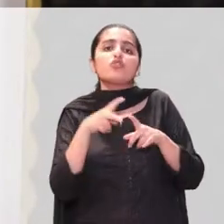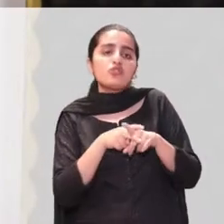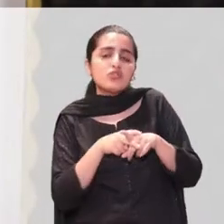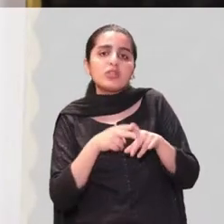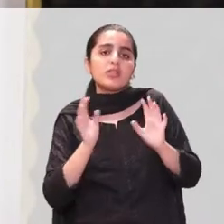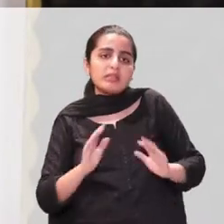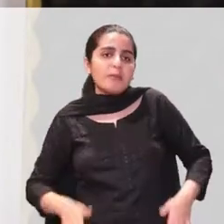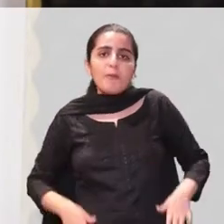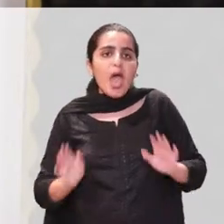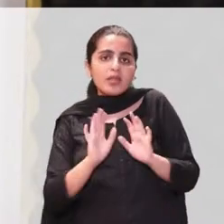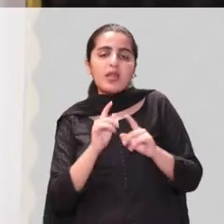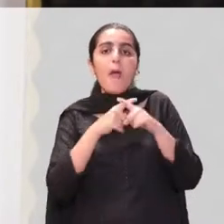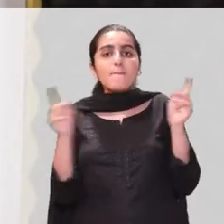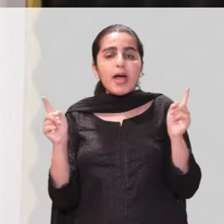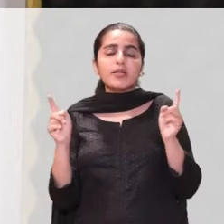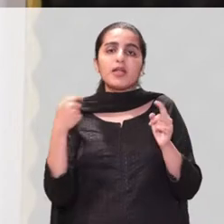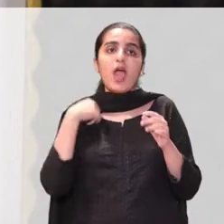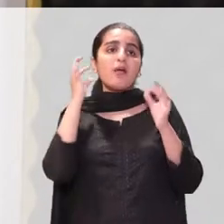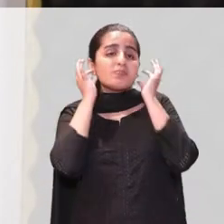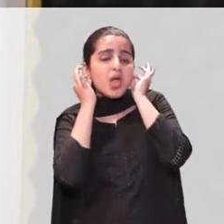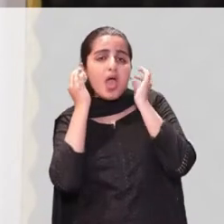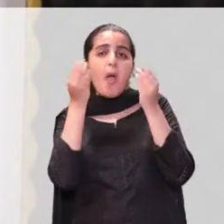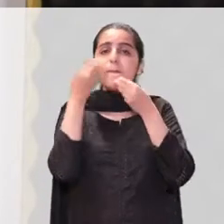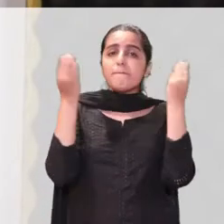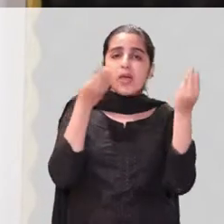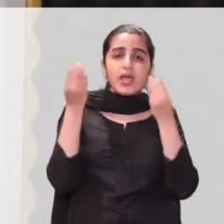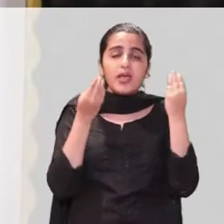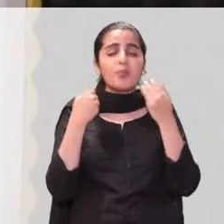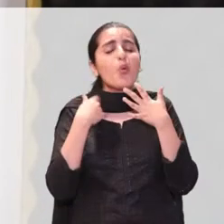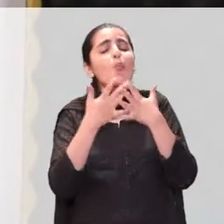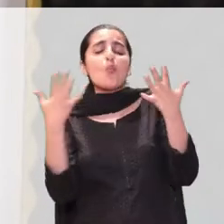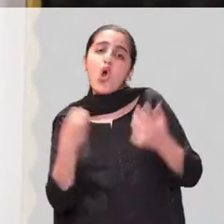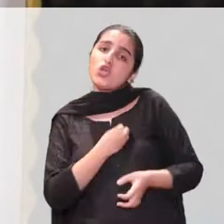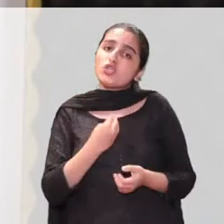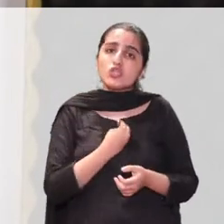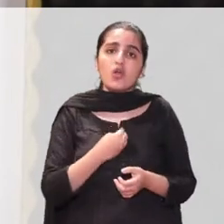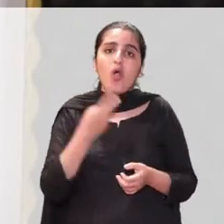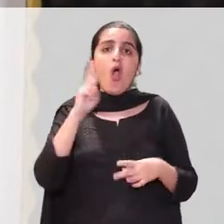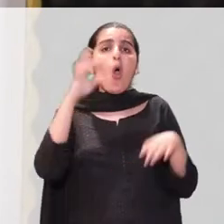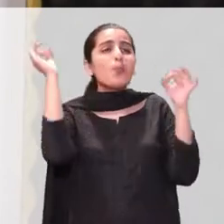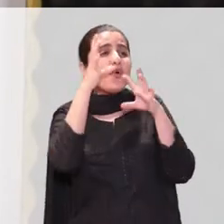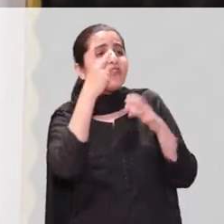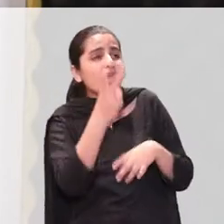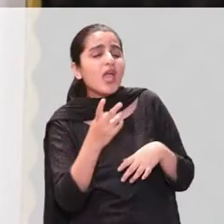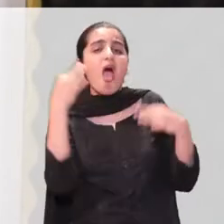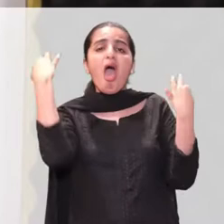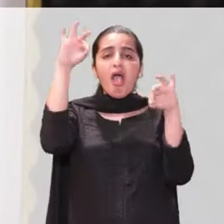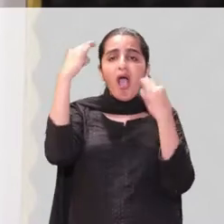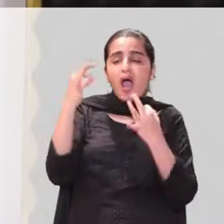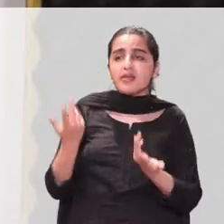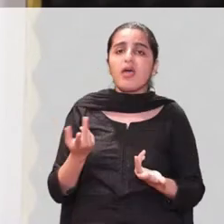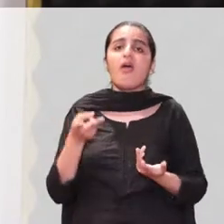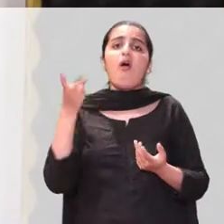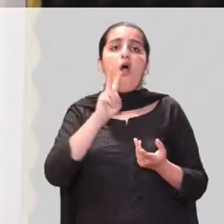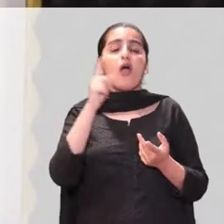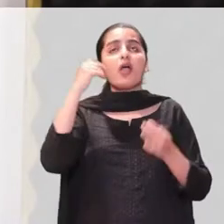लेकिन थी इसलिए इस नहीं डिगे नहीं है लेकिन प्रेसिडेंट की थी और ज्वेलरी मेकअप यह सब चीजों क्रमश चौथे और नार्मल फिल्में देखना गाने